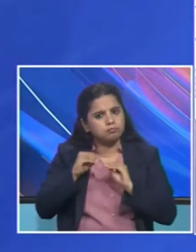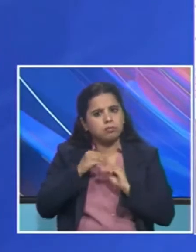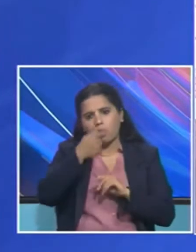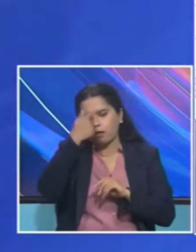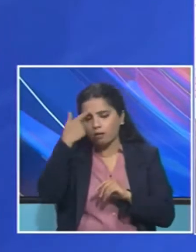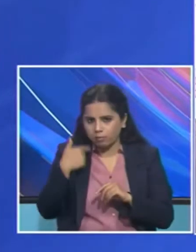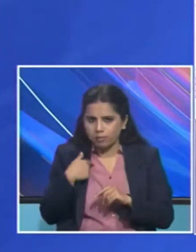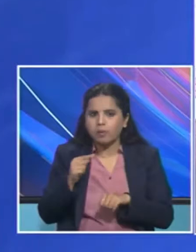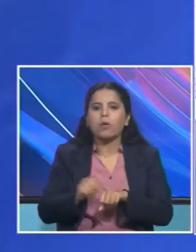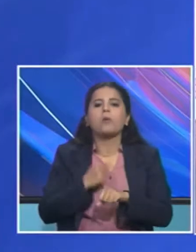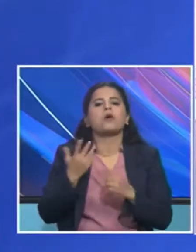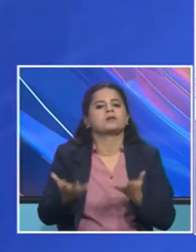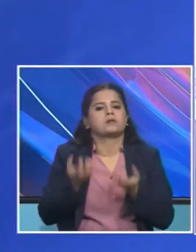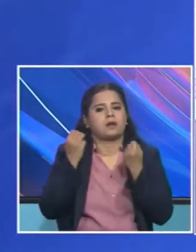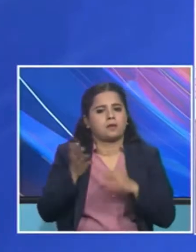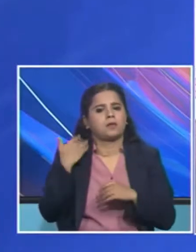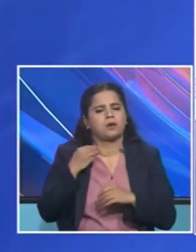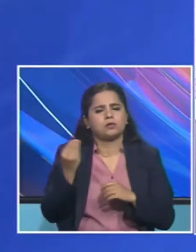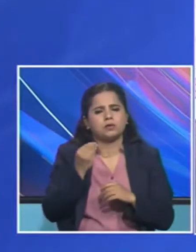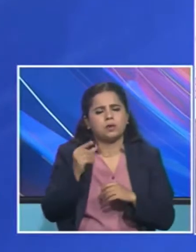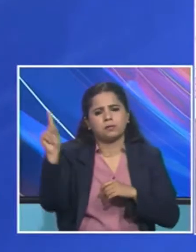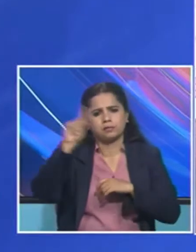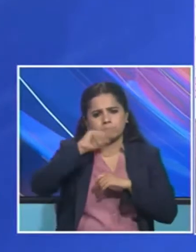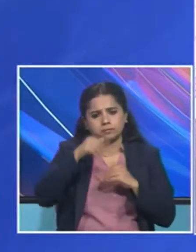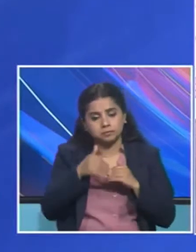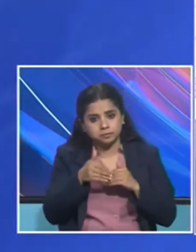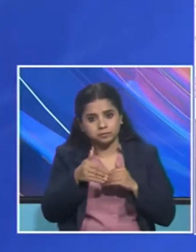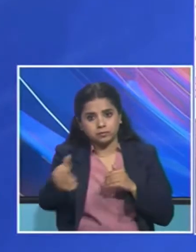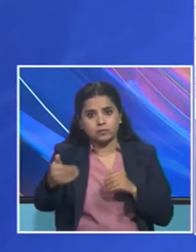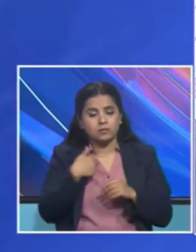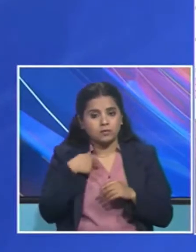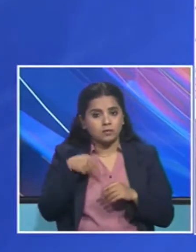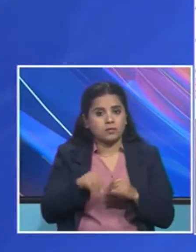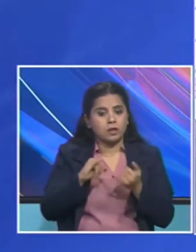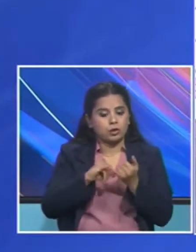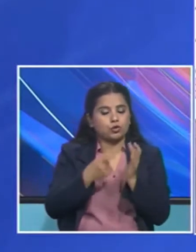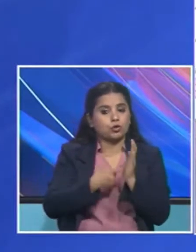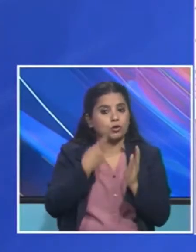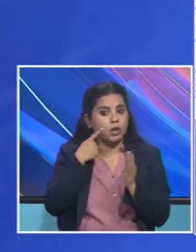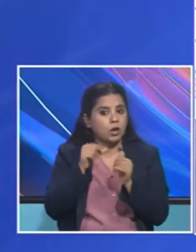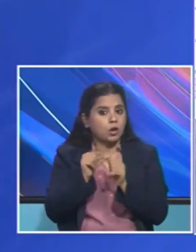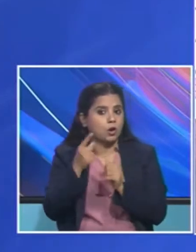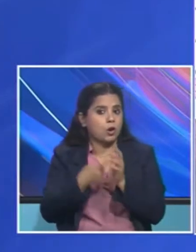अवसर मिला था। कुछ ही दिनों के बाद श्री अरबिंदो जी की